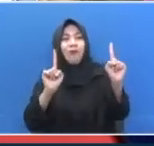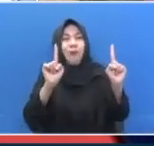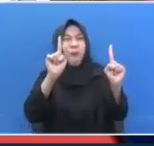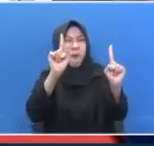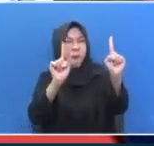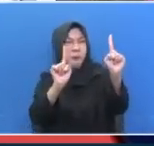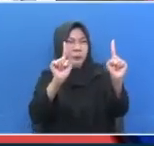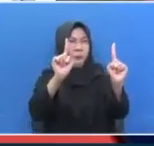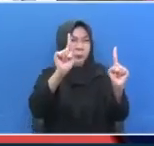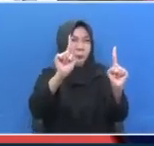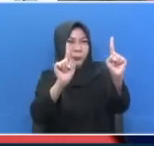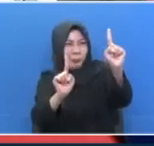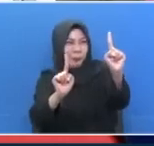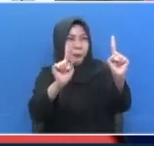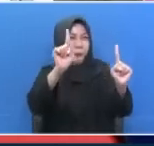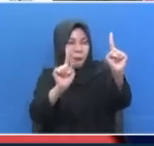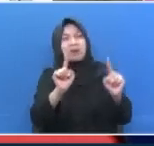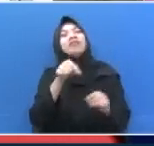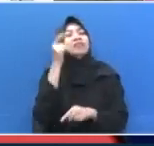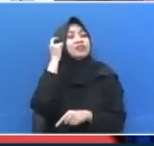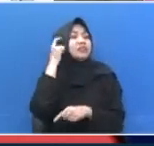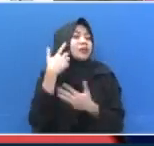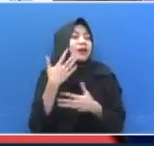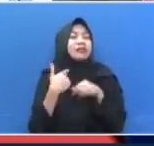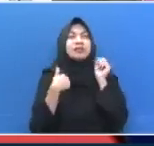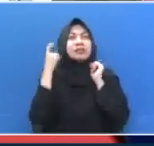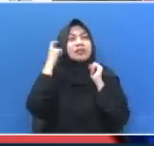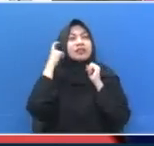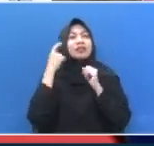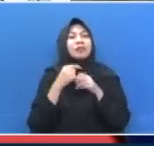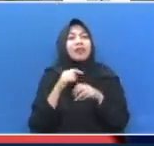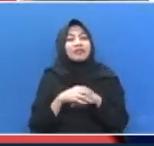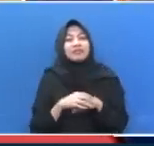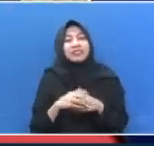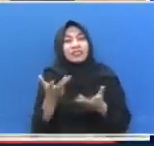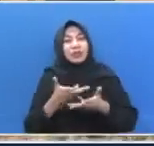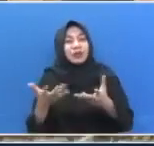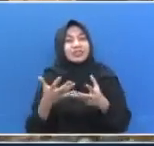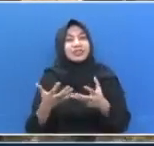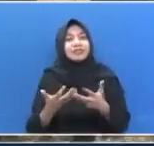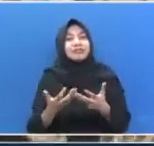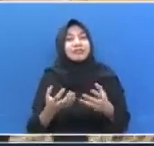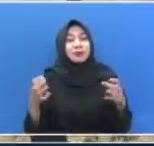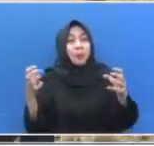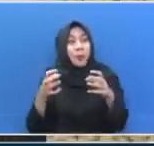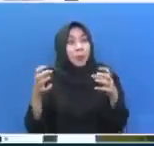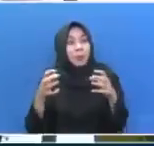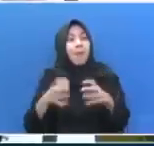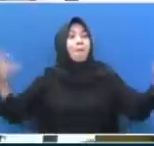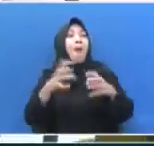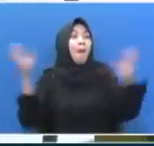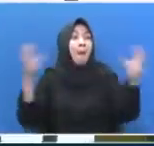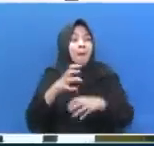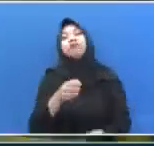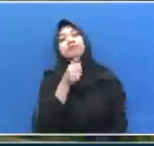nampaknya ketat banget nih Mas tadi ya Saya kira ke depan tidak mungkin hangat-hangat kuku tapi akan semakin keras dan semakin akan memanas